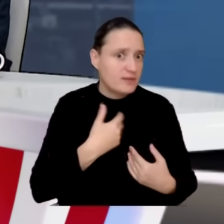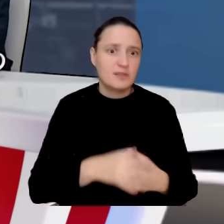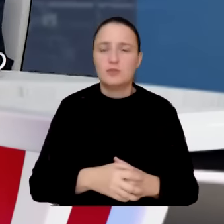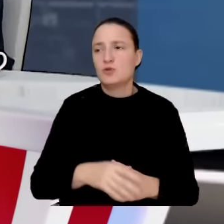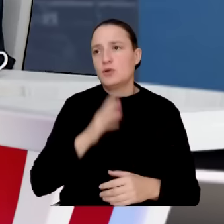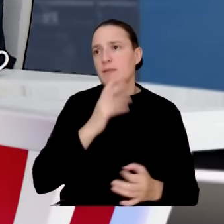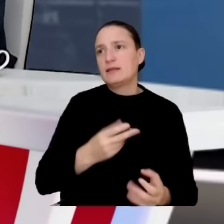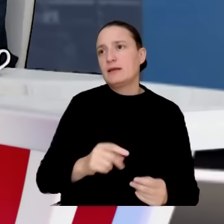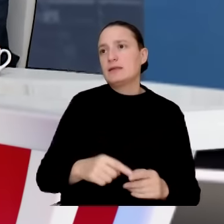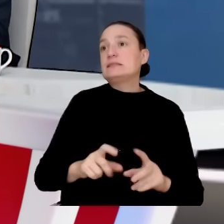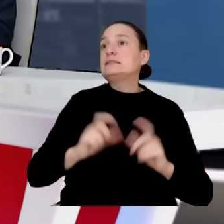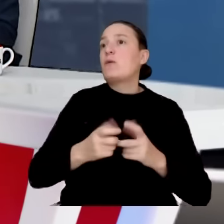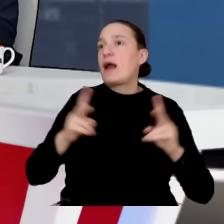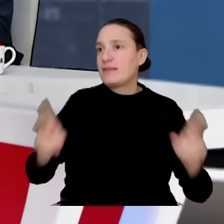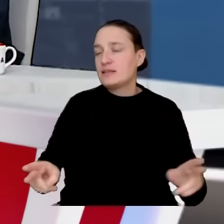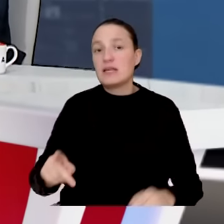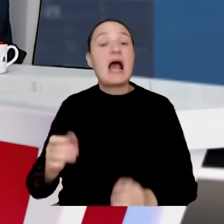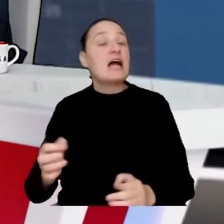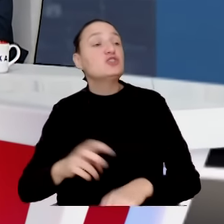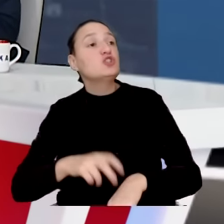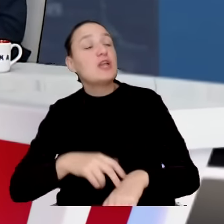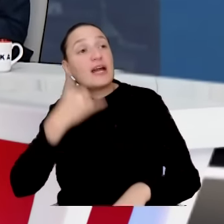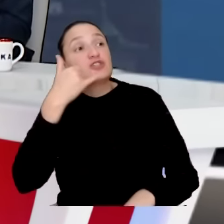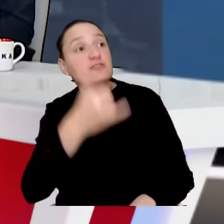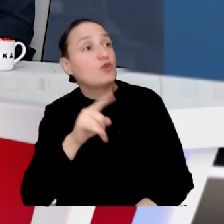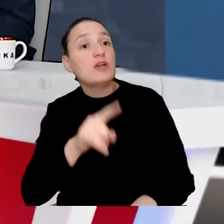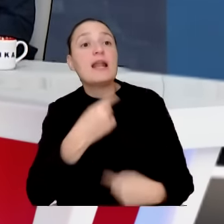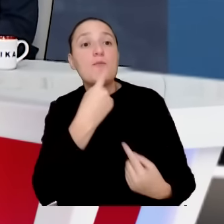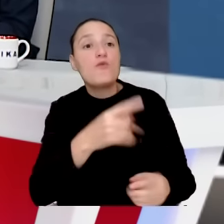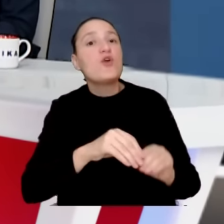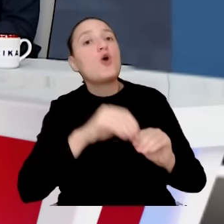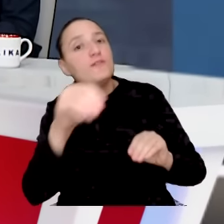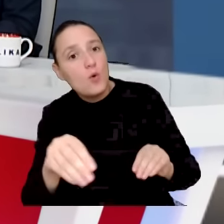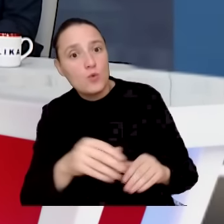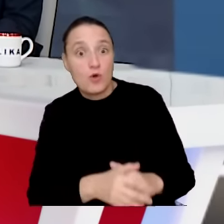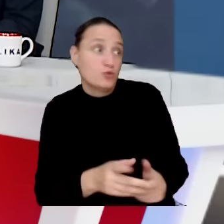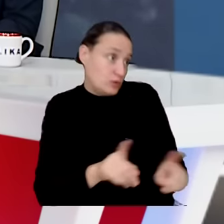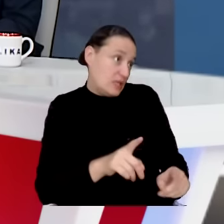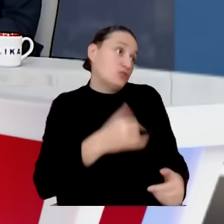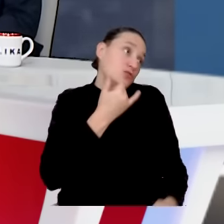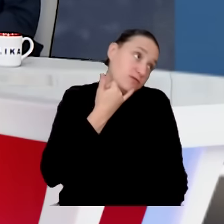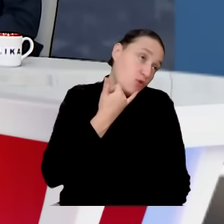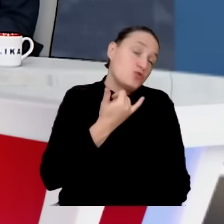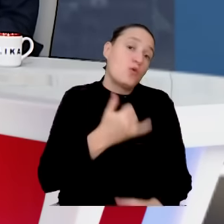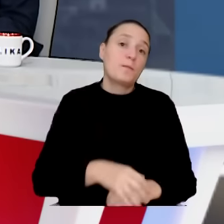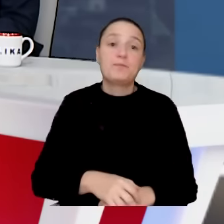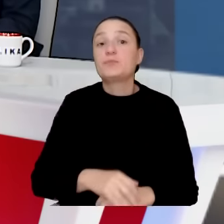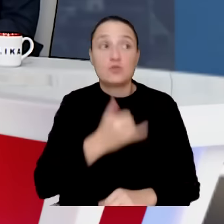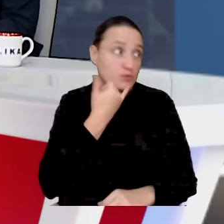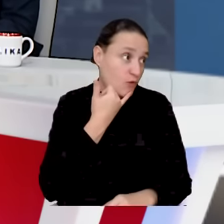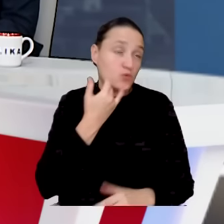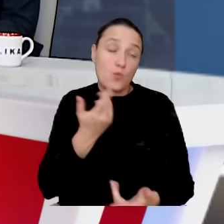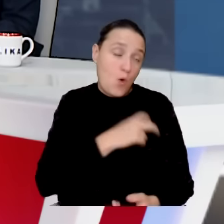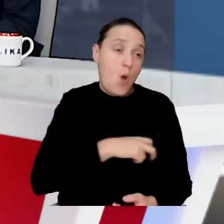dzisiaj się okazuje że lekarze dzwonią do pacjentów informują że są odwołane zabiegi pram ro